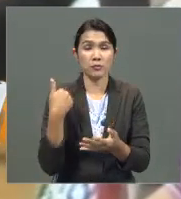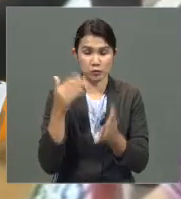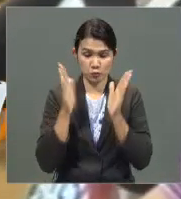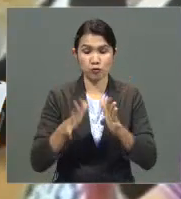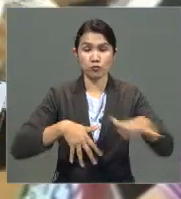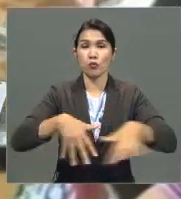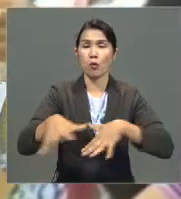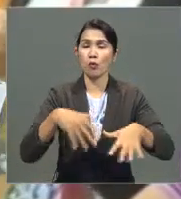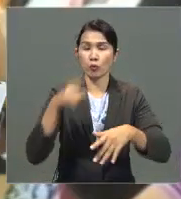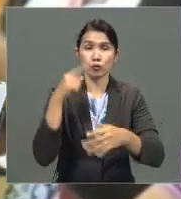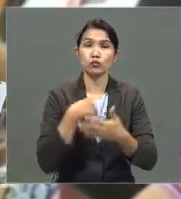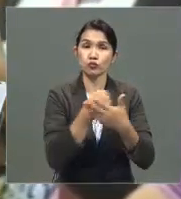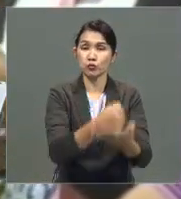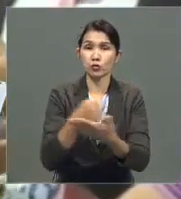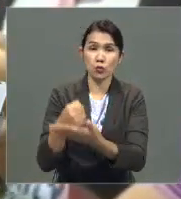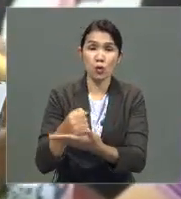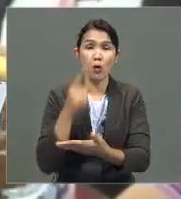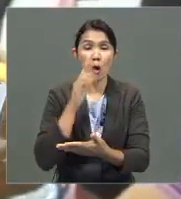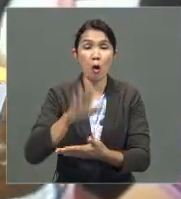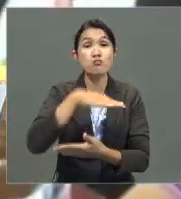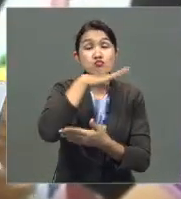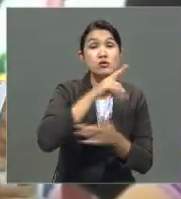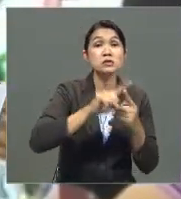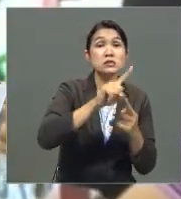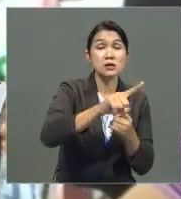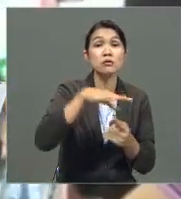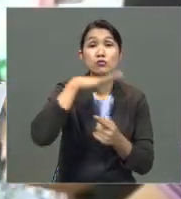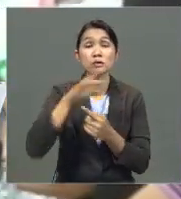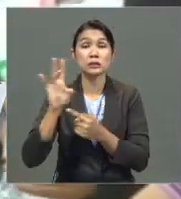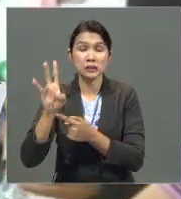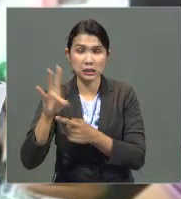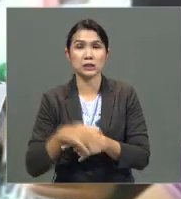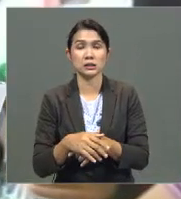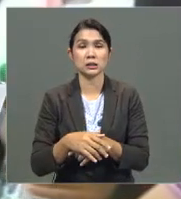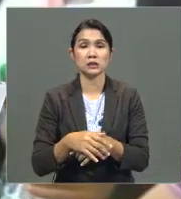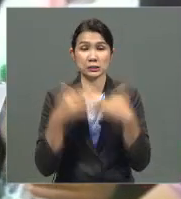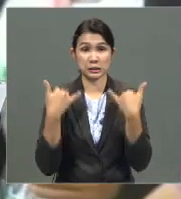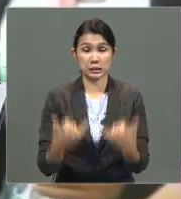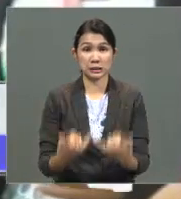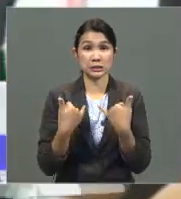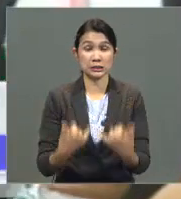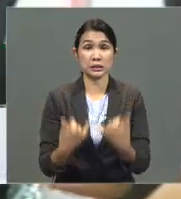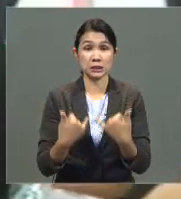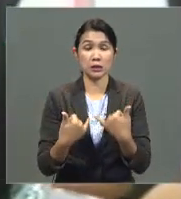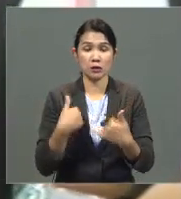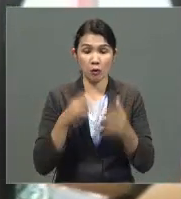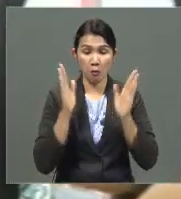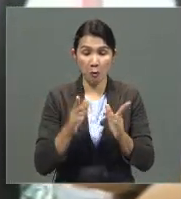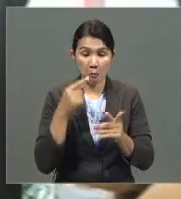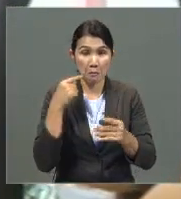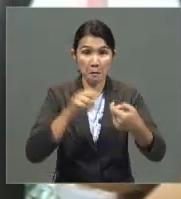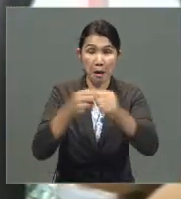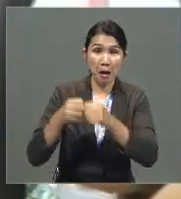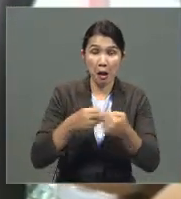น้องประชาชนน่ะที่ประสบภัยในพื้นที่ของหมู่ 1และหมู่ 7นะจำนวนนะตอนนี้ที่ผู้ประสบภัย